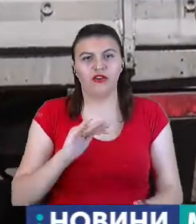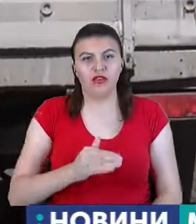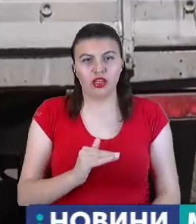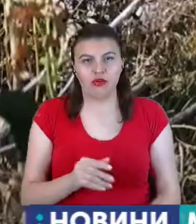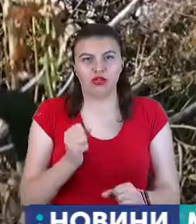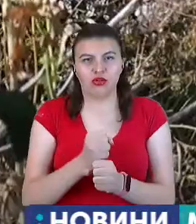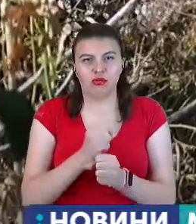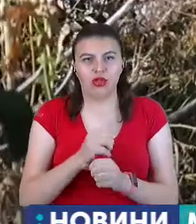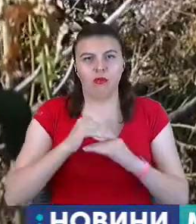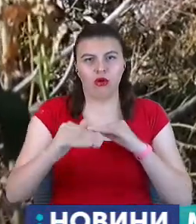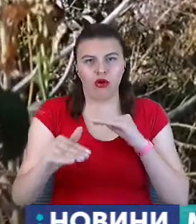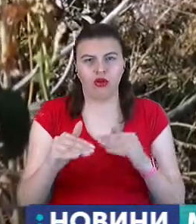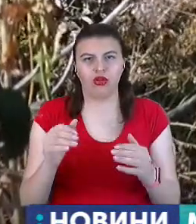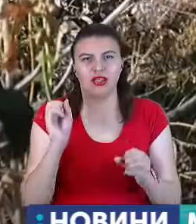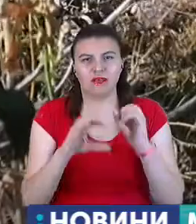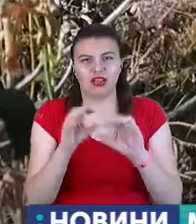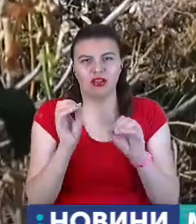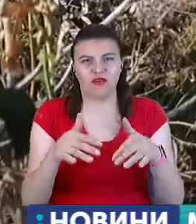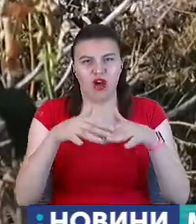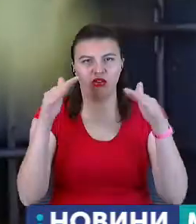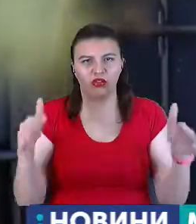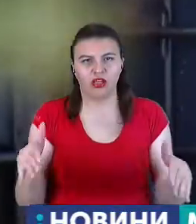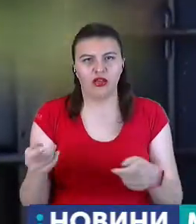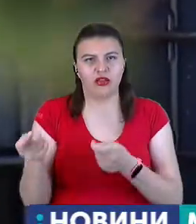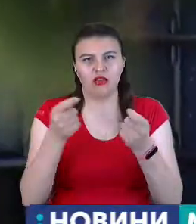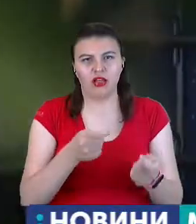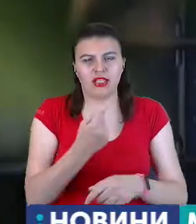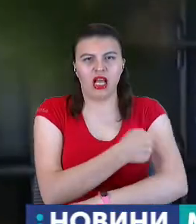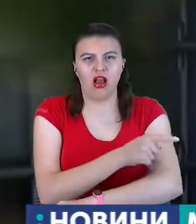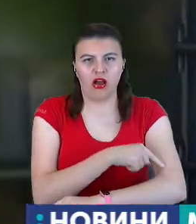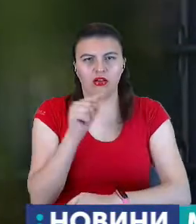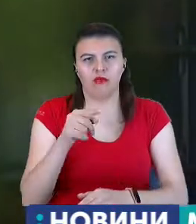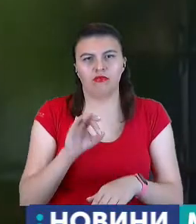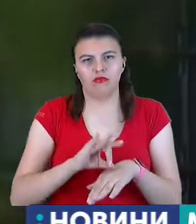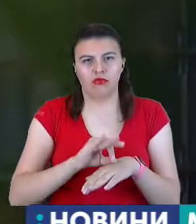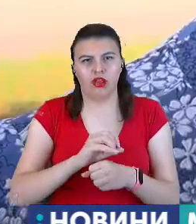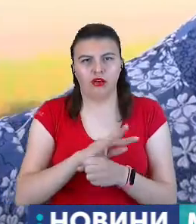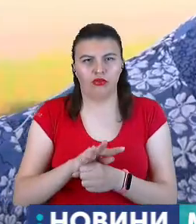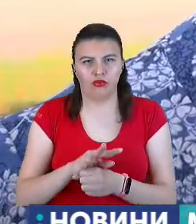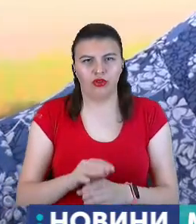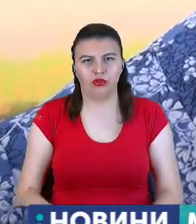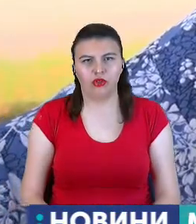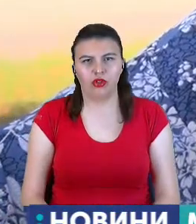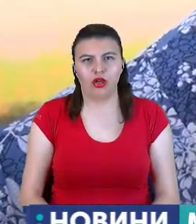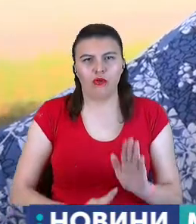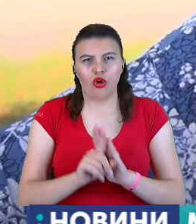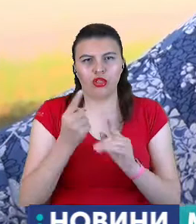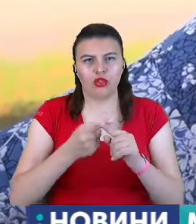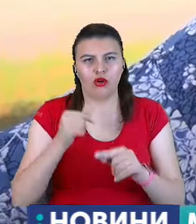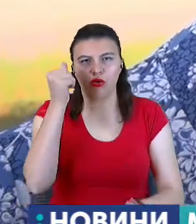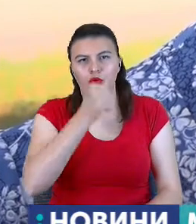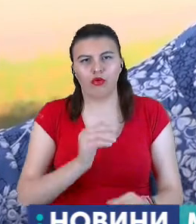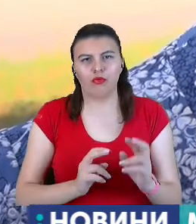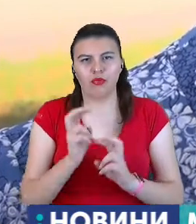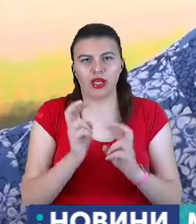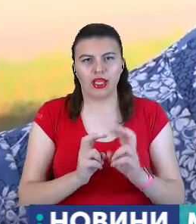сміттєзвалище токсичних відходів, у тому числі завезених з лікарень, де перебувають хворі на коронавірус. З початку цього року підприємство